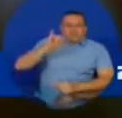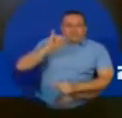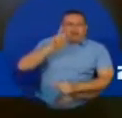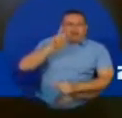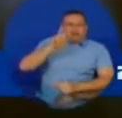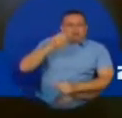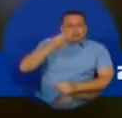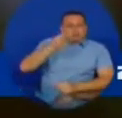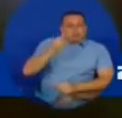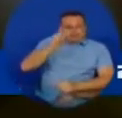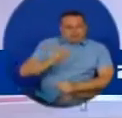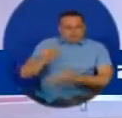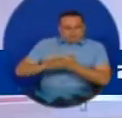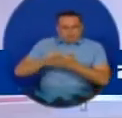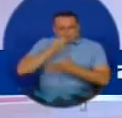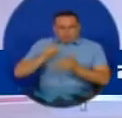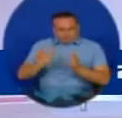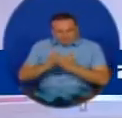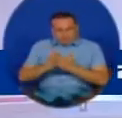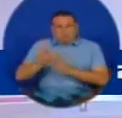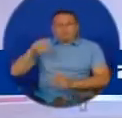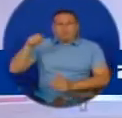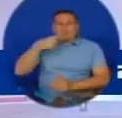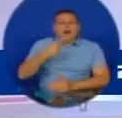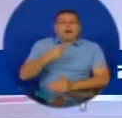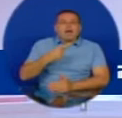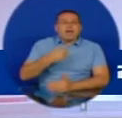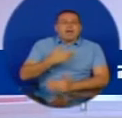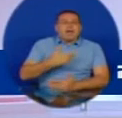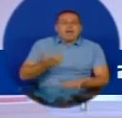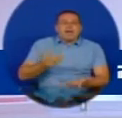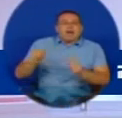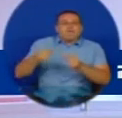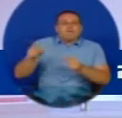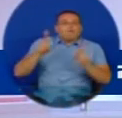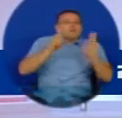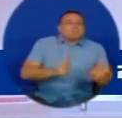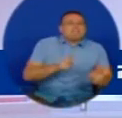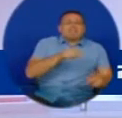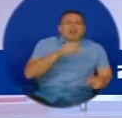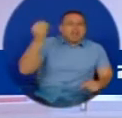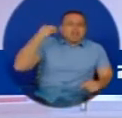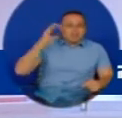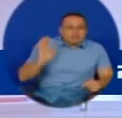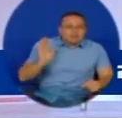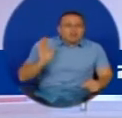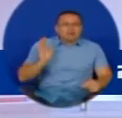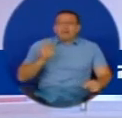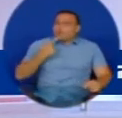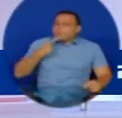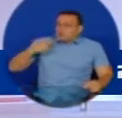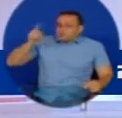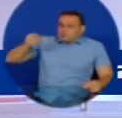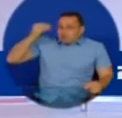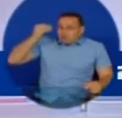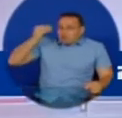הלימוד. אולי אנחנו צריכים ללמוד איך לריב, לא למצוא את המאחד, אלא איך לחיות במקום של אי הסכמה.